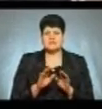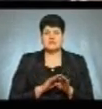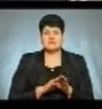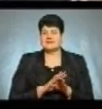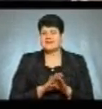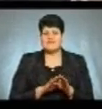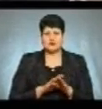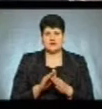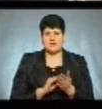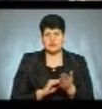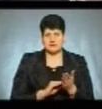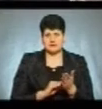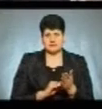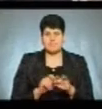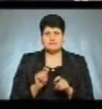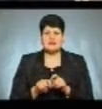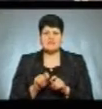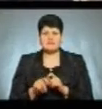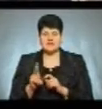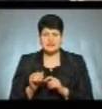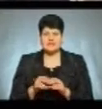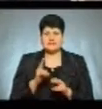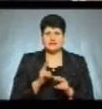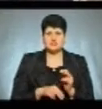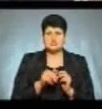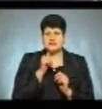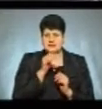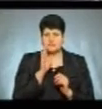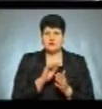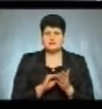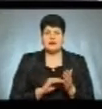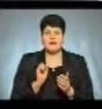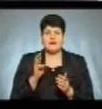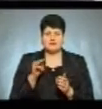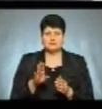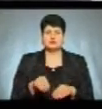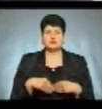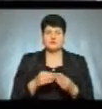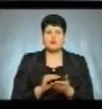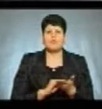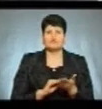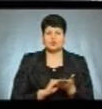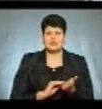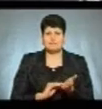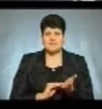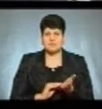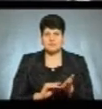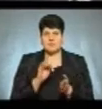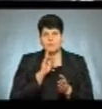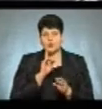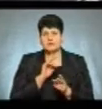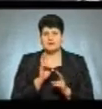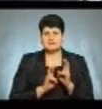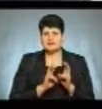припису. Перевірка завершиться завтра, буде складено акт, буде видано повторний припис. Поки підприємство